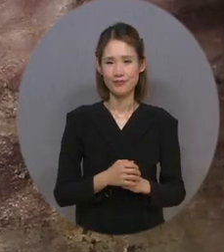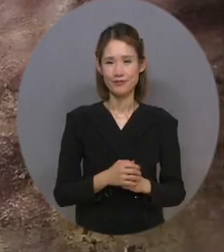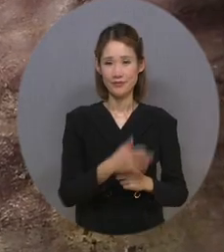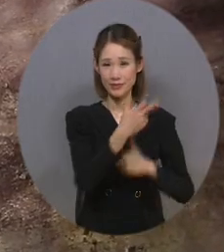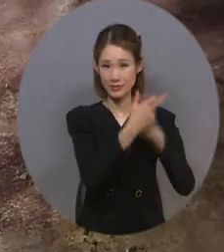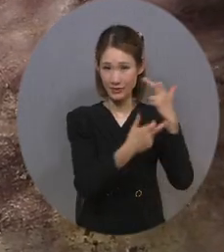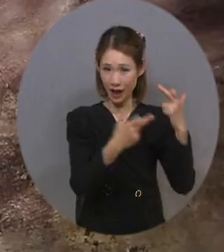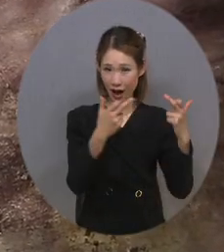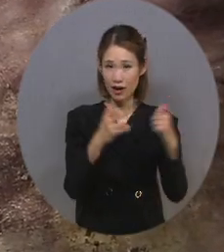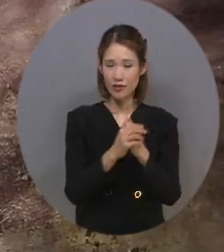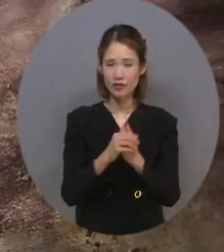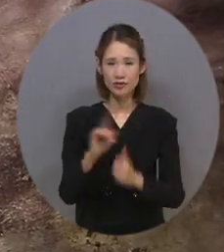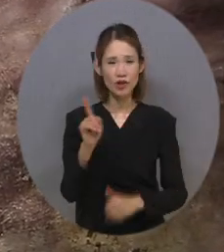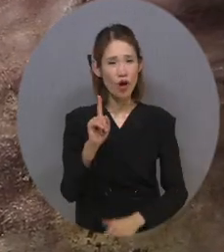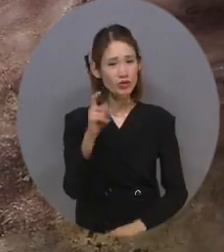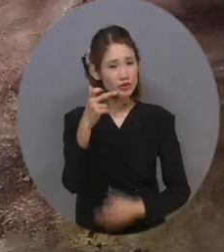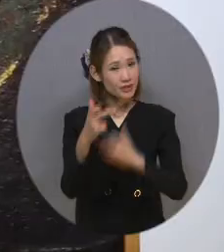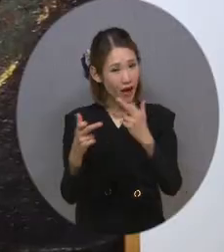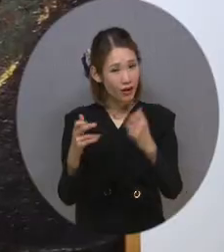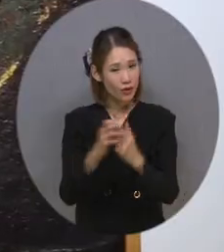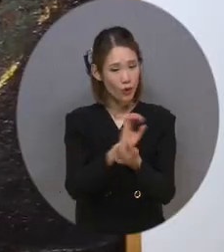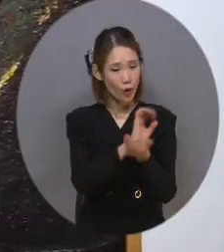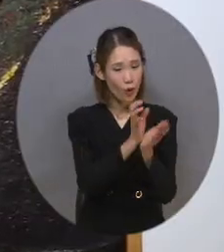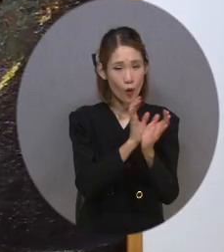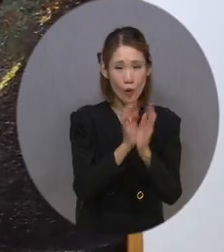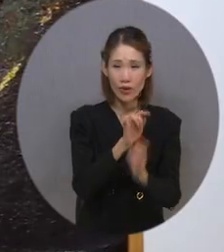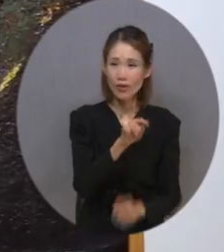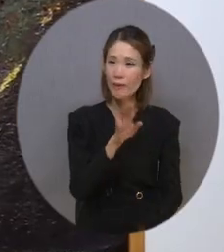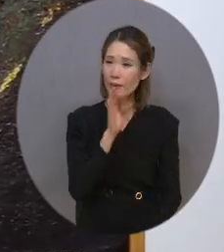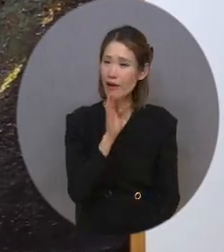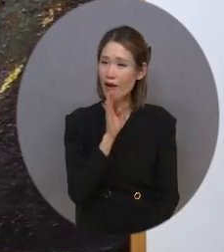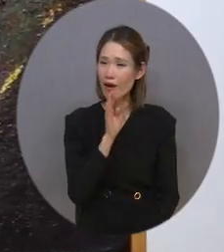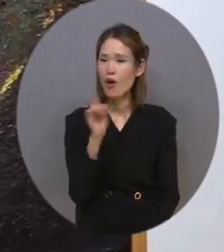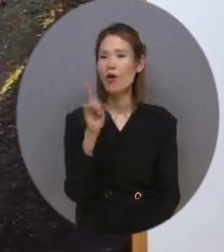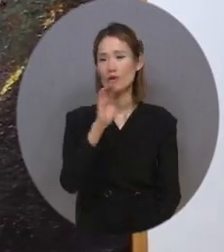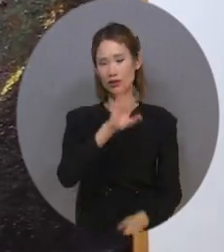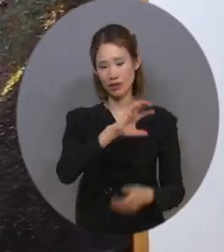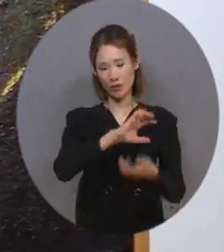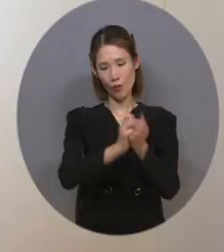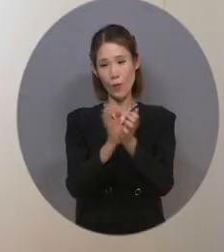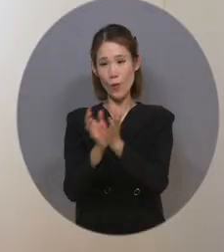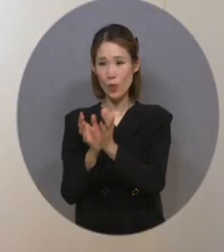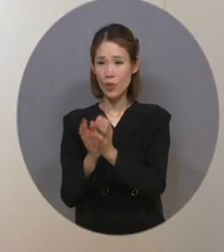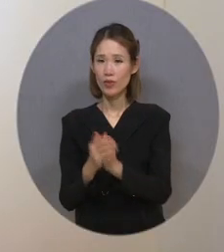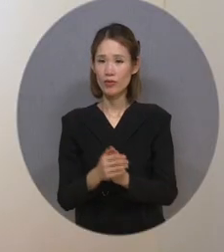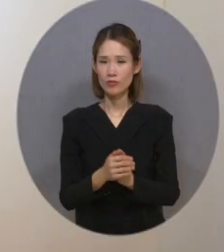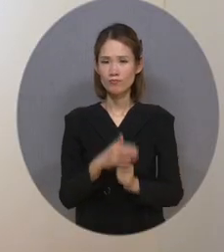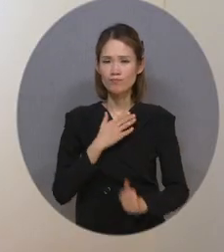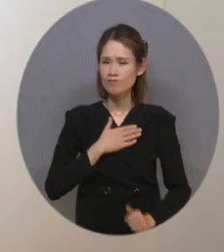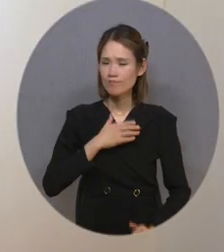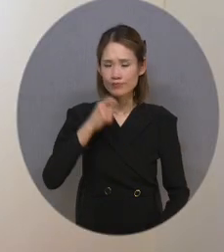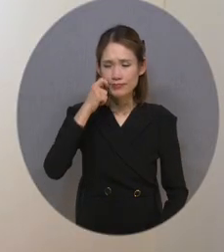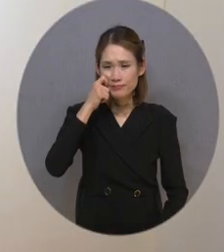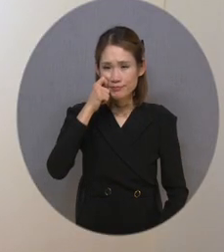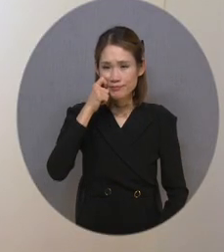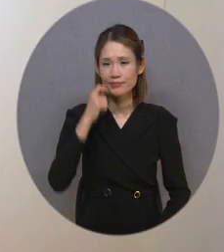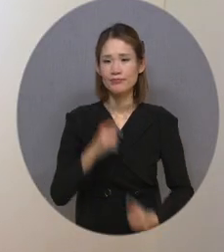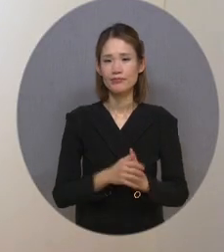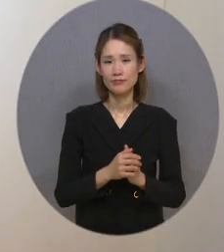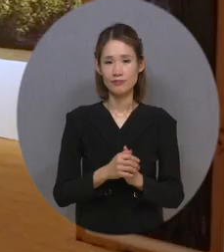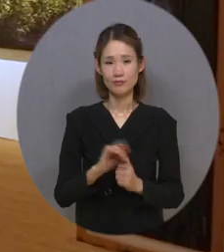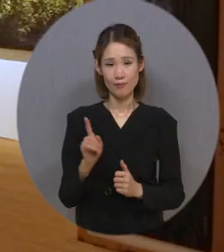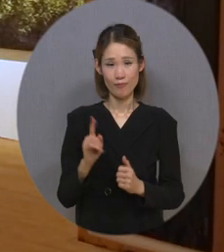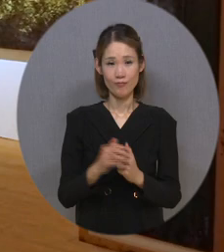산은 산이되 어느 산인지, 꽃은 꽃인데 어디에 있는 꽃인지 알 수가 없습니다.